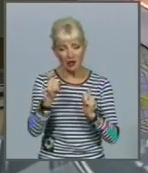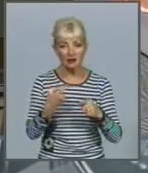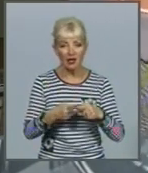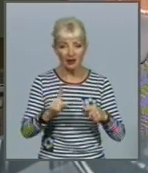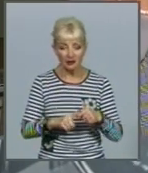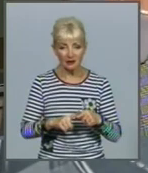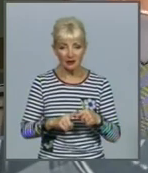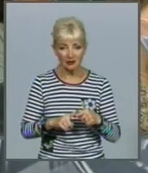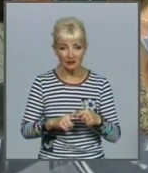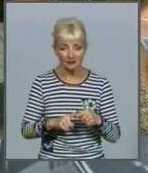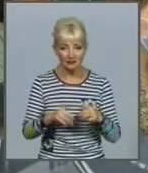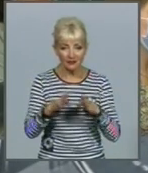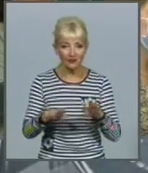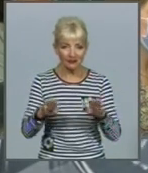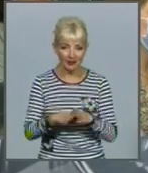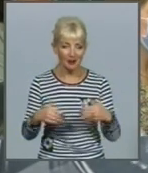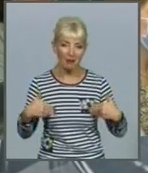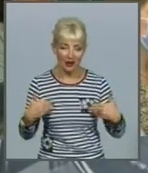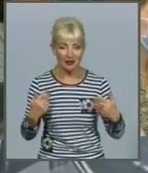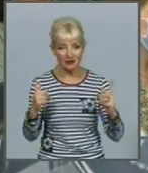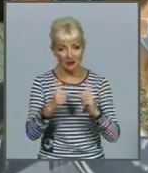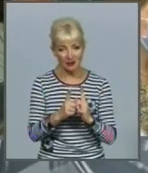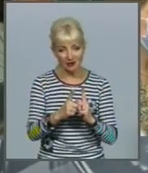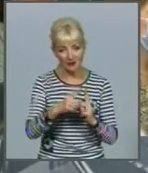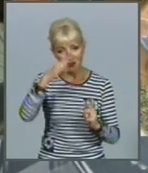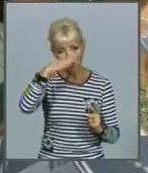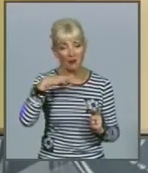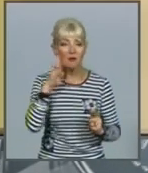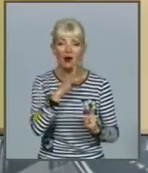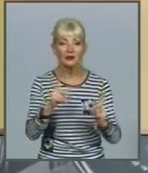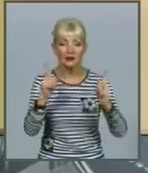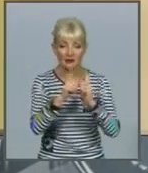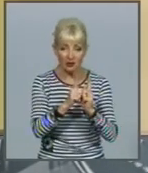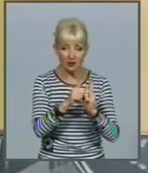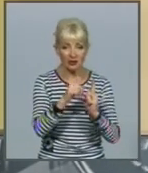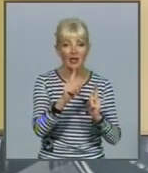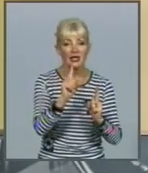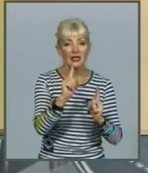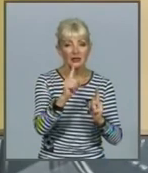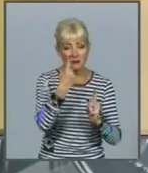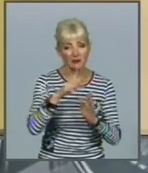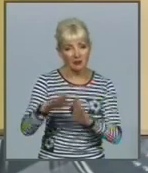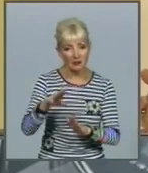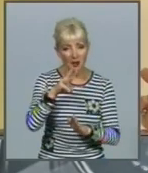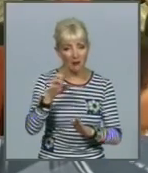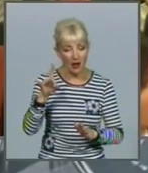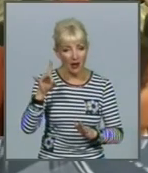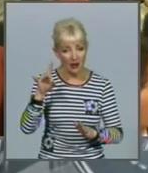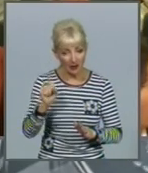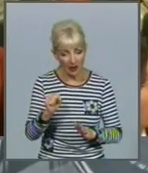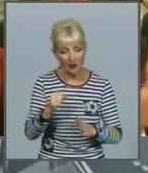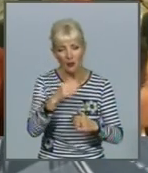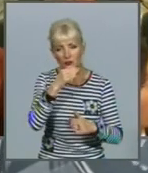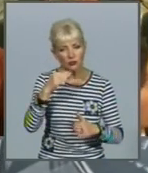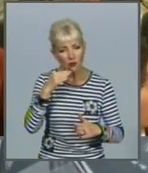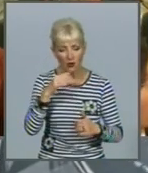такие плодотворные встречи. Батьки на зустрічі з першим віце-мером піднімали і ряд важливих загальноміських питань. Зокрема, щодо